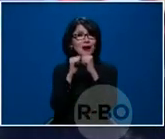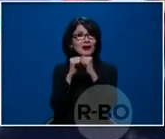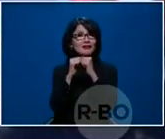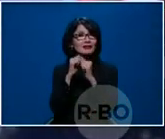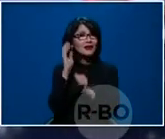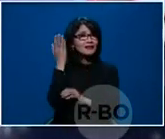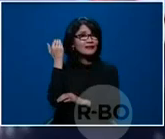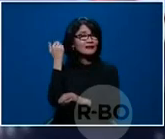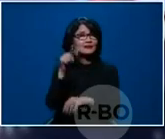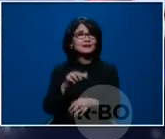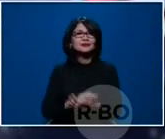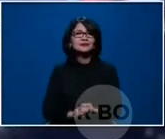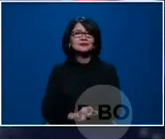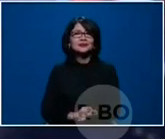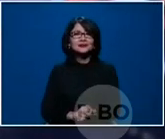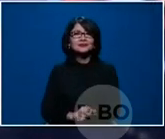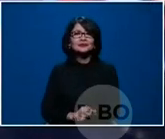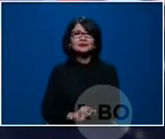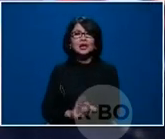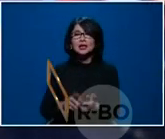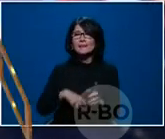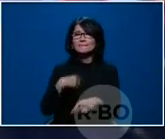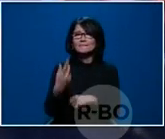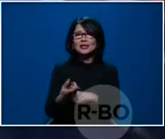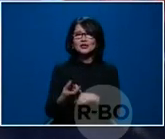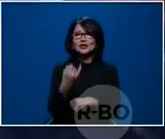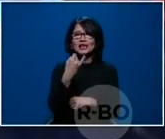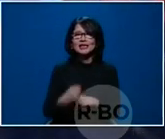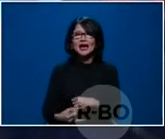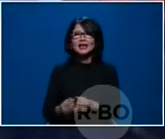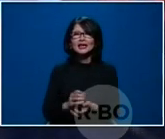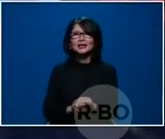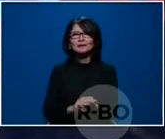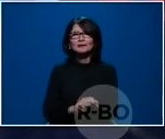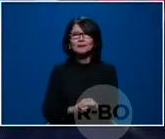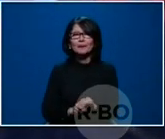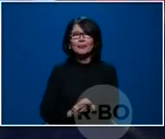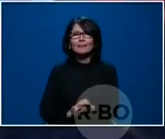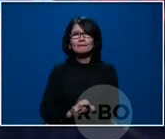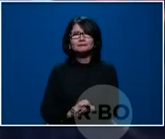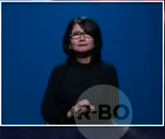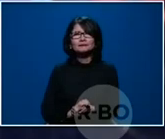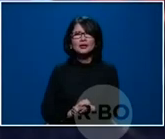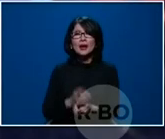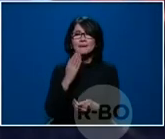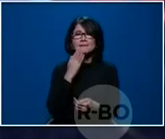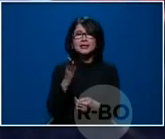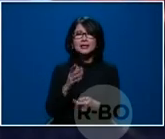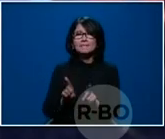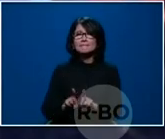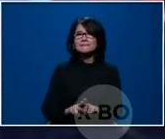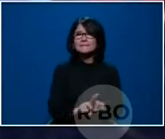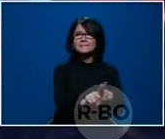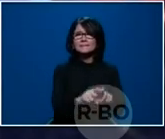saja kita langsung saja masuk ke putaran terakhir di segmen kelima ini kesempatan bertanya saya berikan kepada pasangan